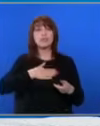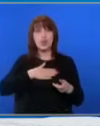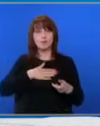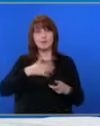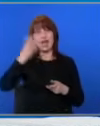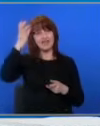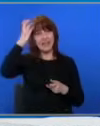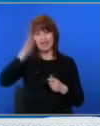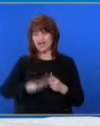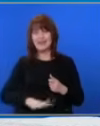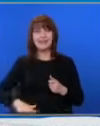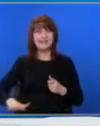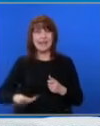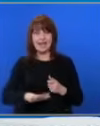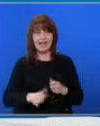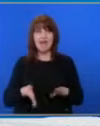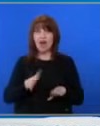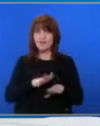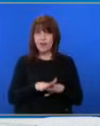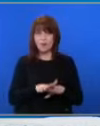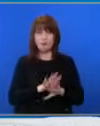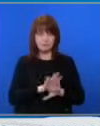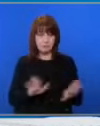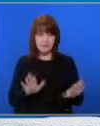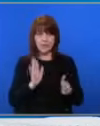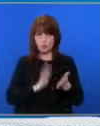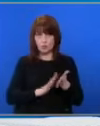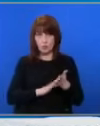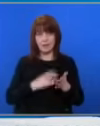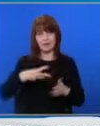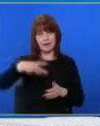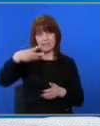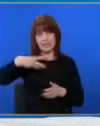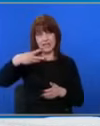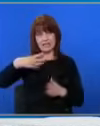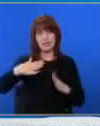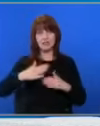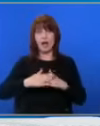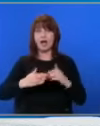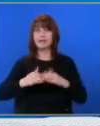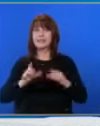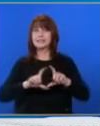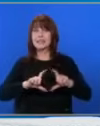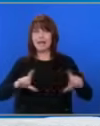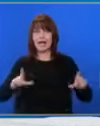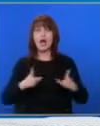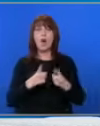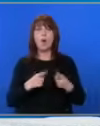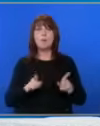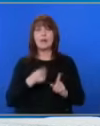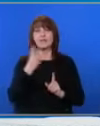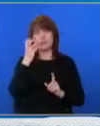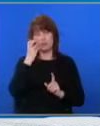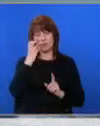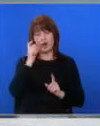в държавен терен, върху който без документи е изградена триетажна сграда. Областният управител на Бургас обжалва